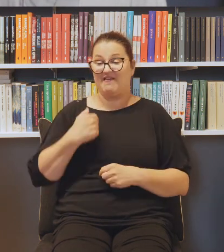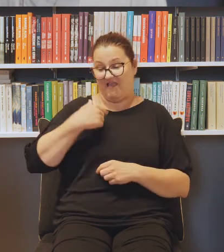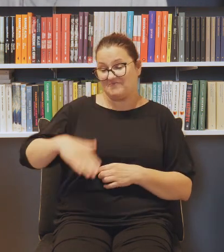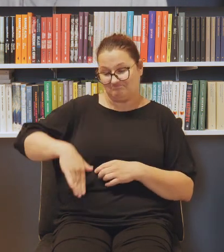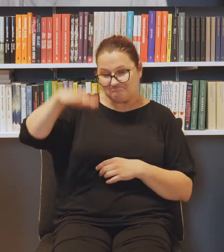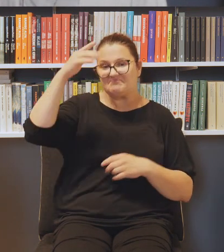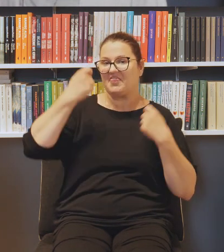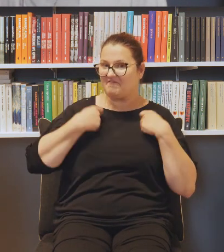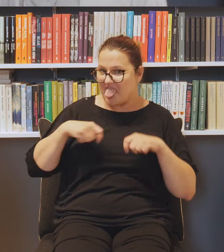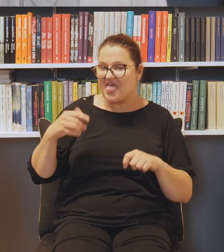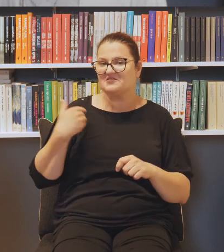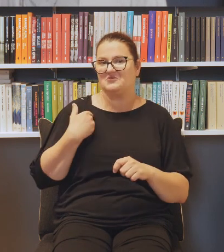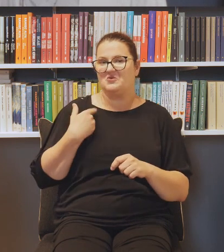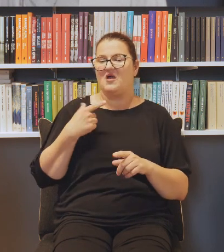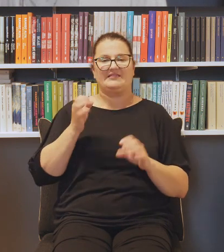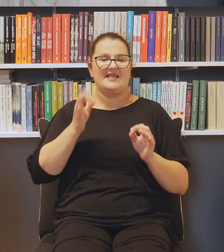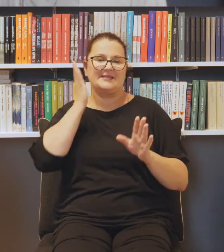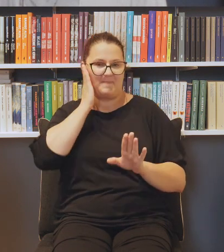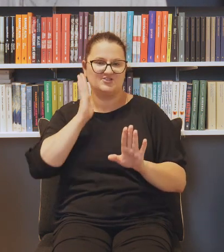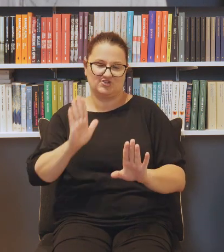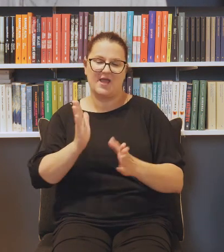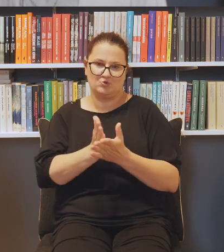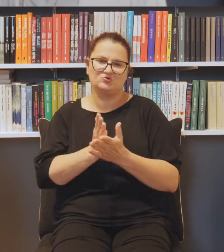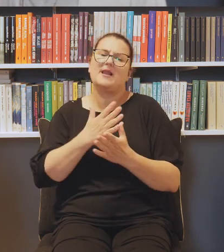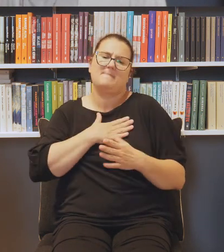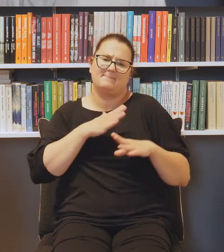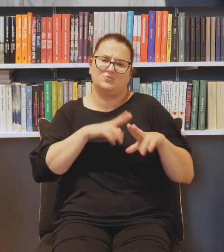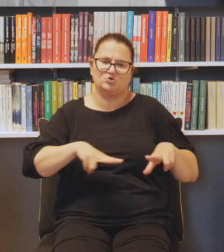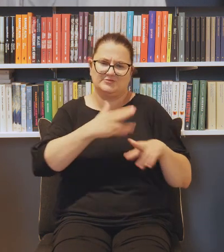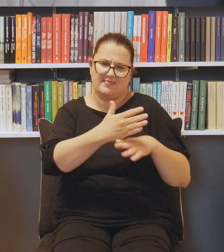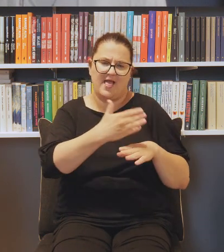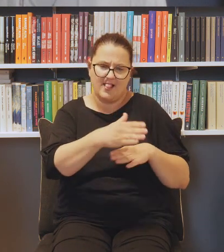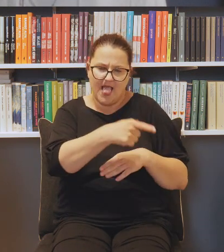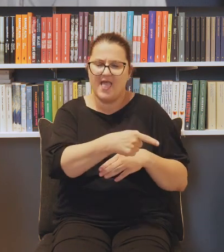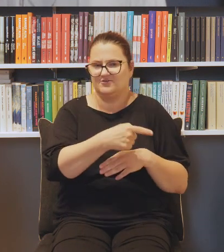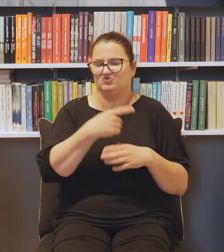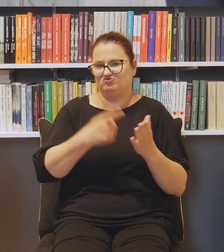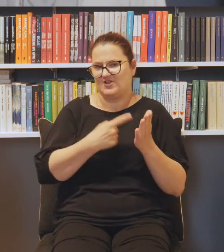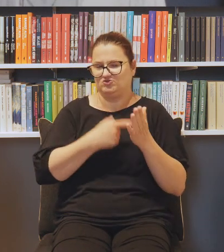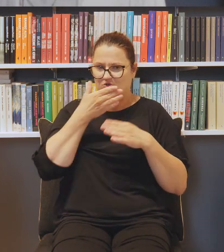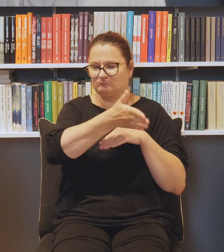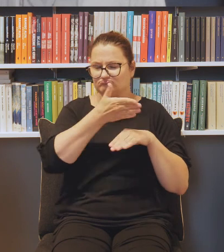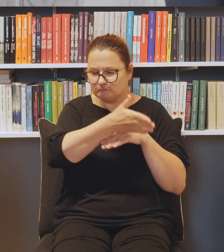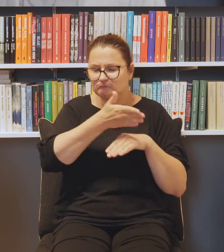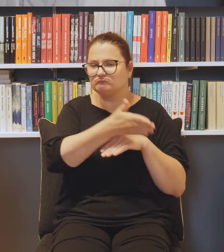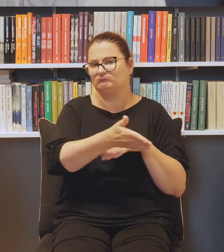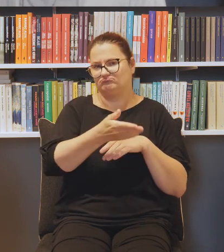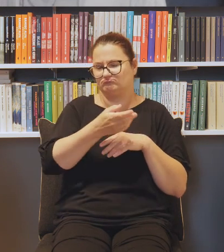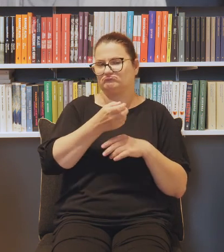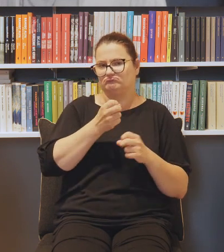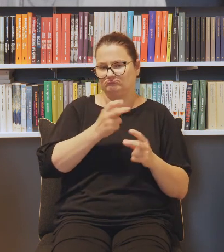wsi. Teraz już nie mieszkam na wsi, no ale mam tą rodzinę, więc jakby często tam bywam i o